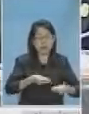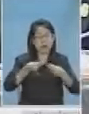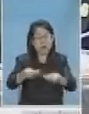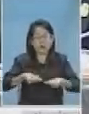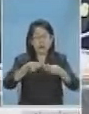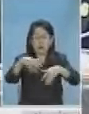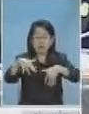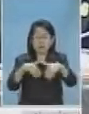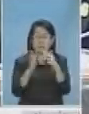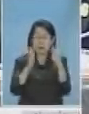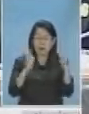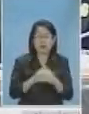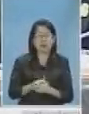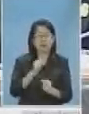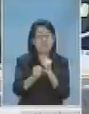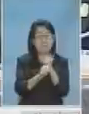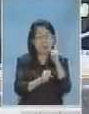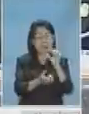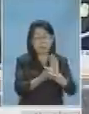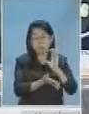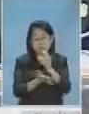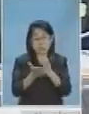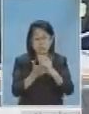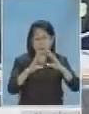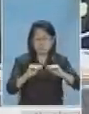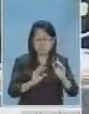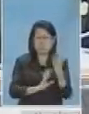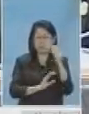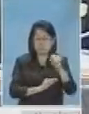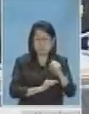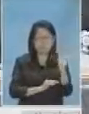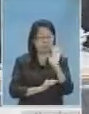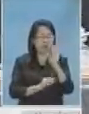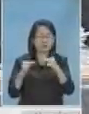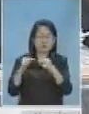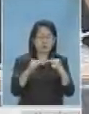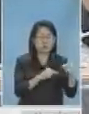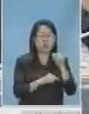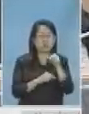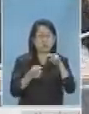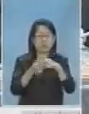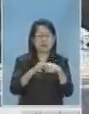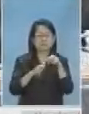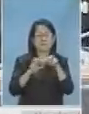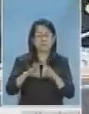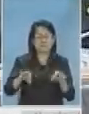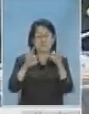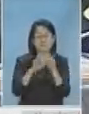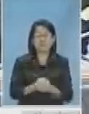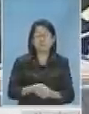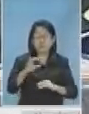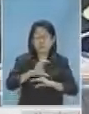บครับมันเป็นการจ่ายต่อเนื่องตรงนี้เองครับเป็นสิ่งที่สำคัญมากเพราะว่าประชานิยม